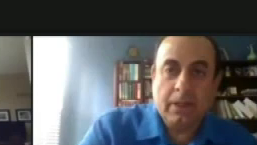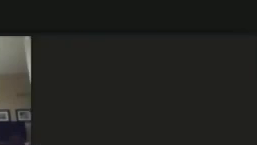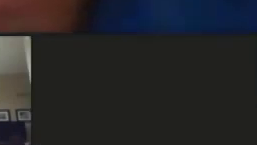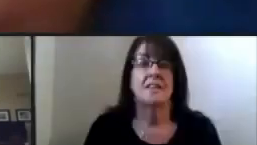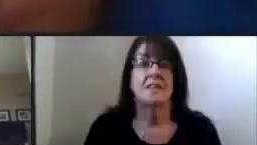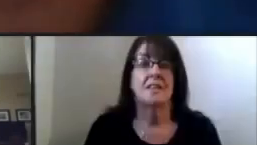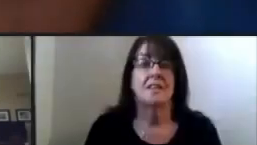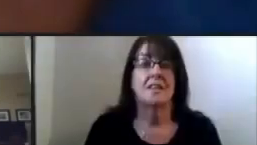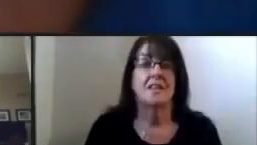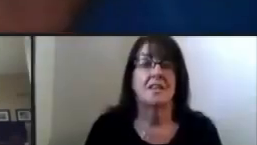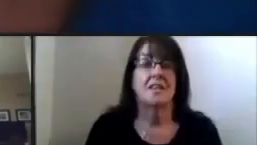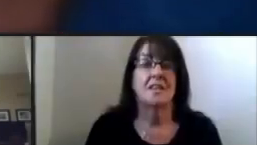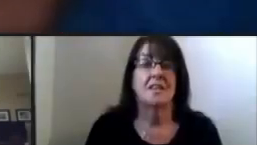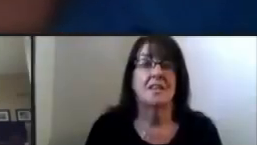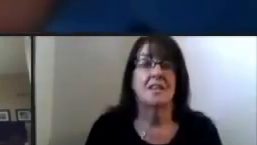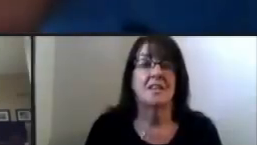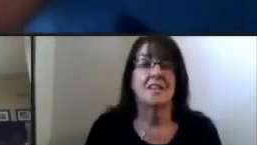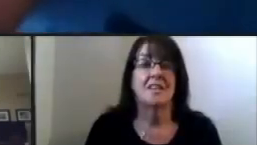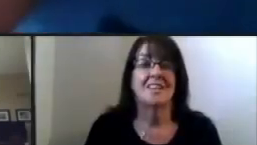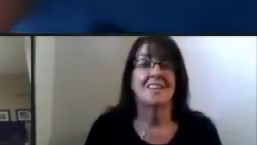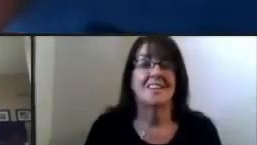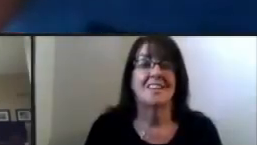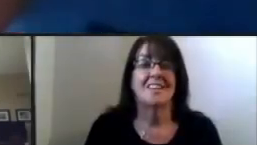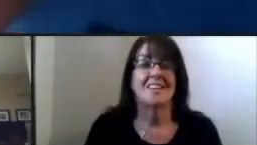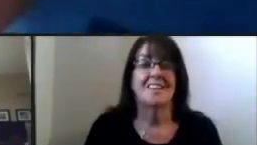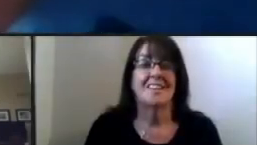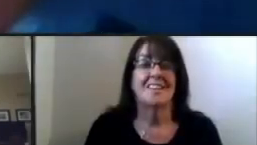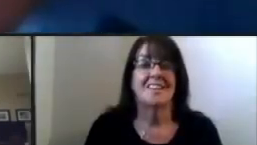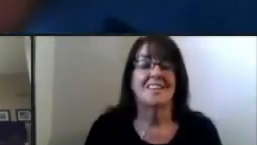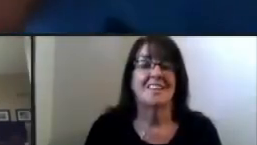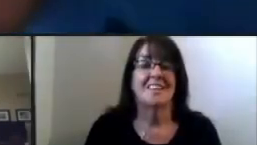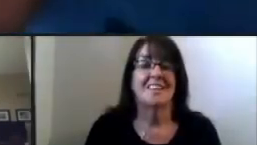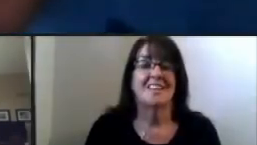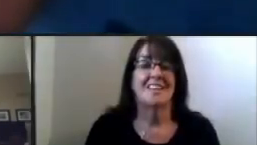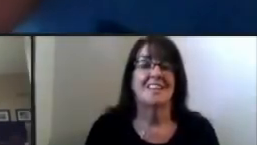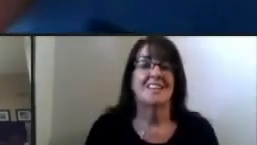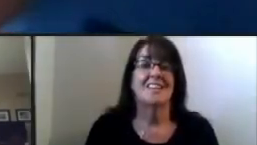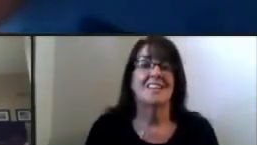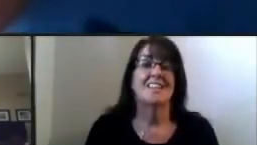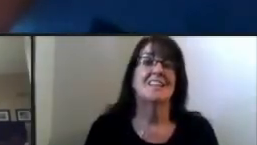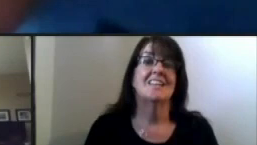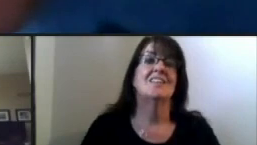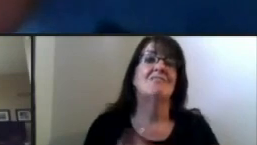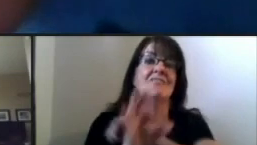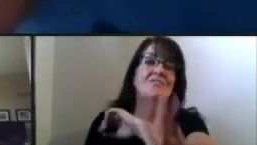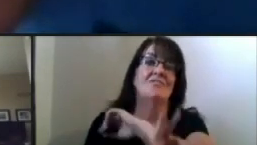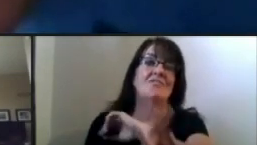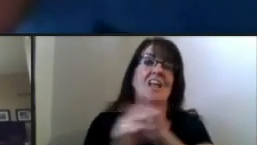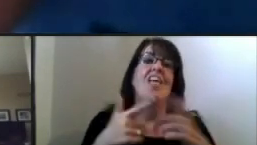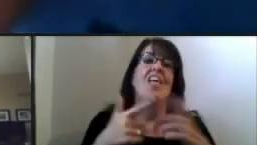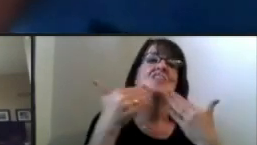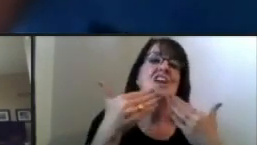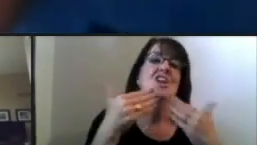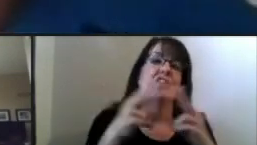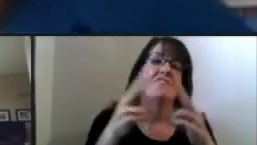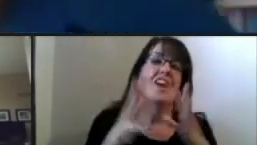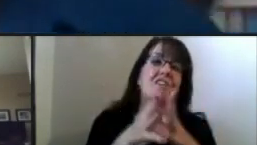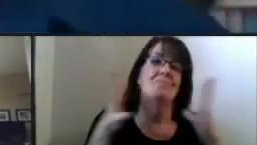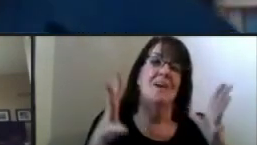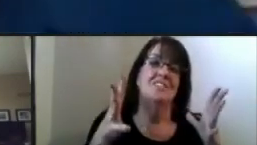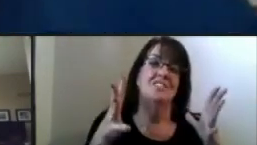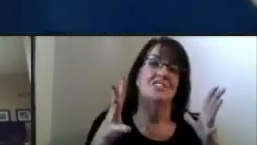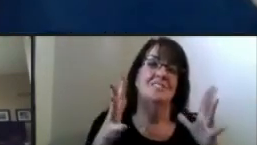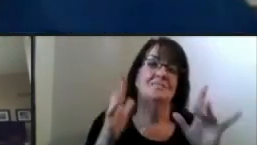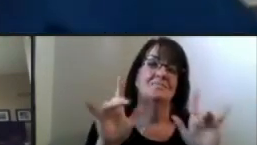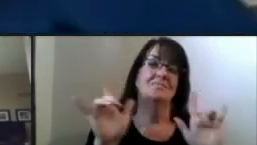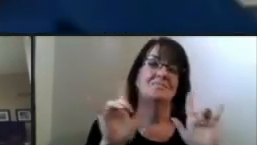Okay. لا تنسى أن تملأ استمارة الإحصاء أو التعداد السكاني. So عيد فطر سعيد. Thank you so very much. Muchas gracias.